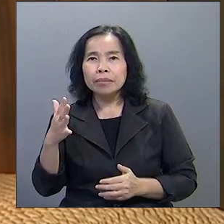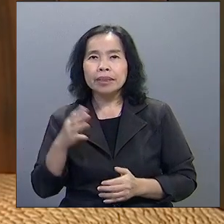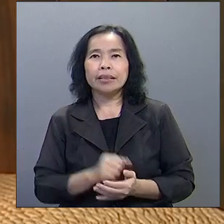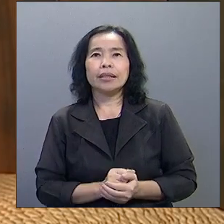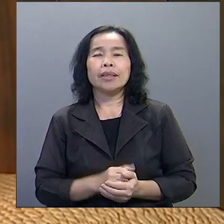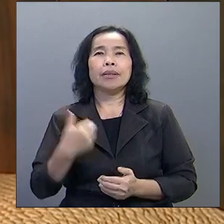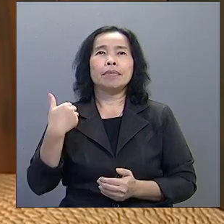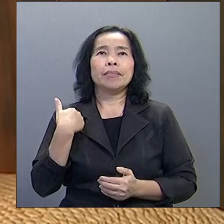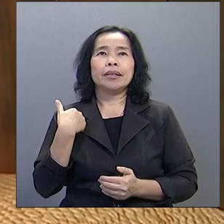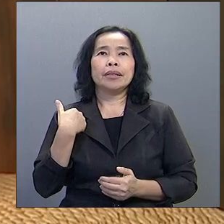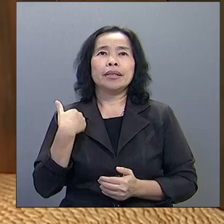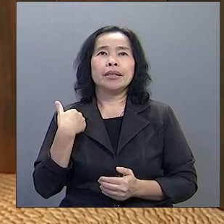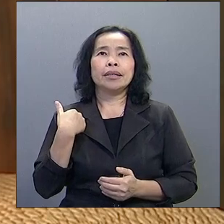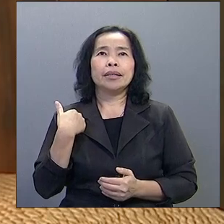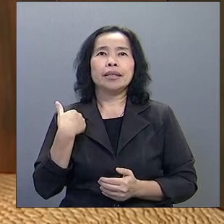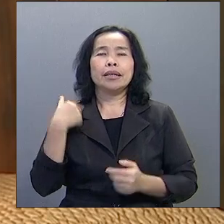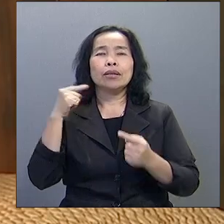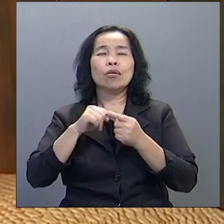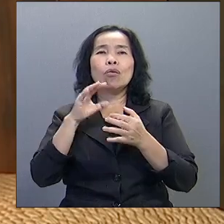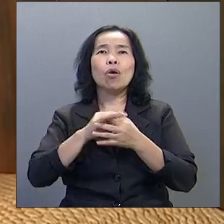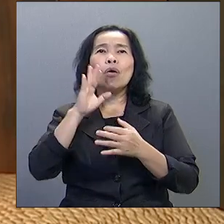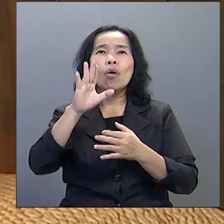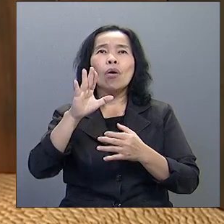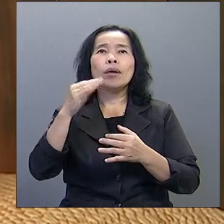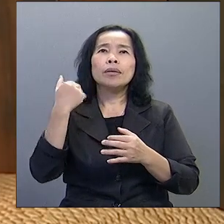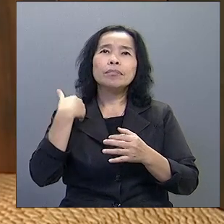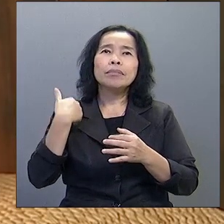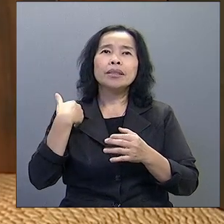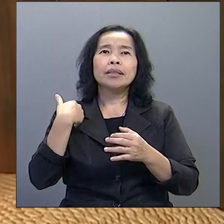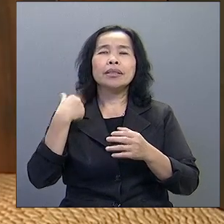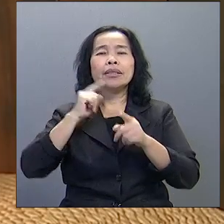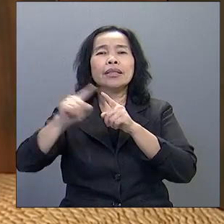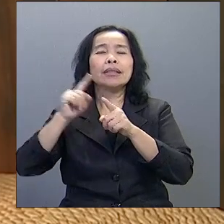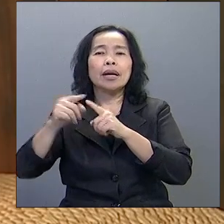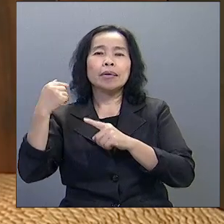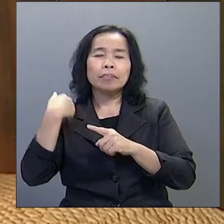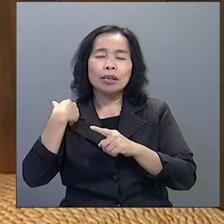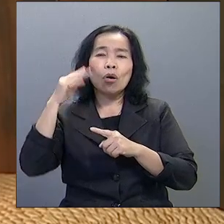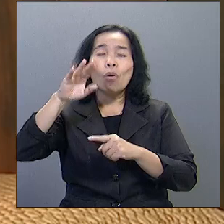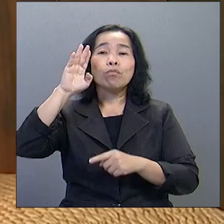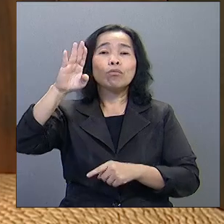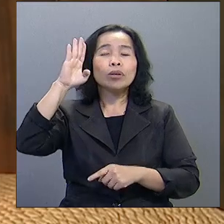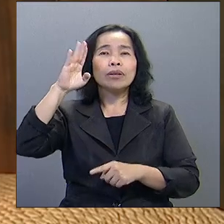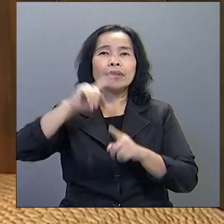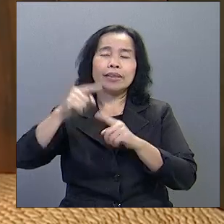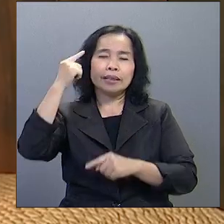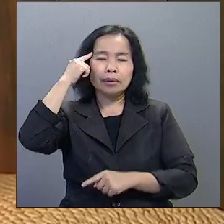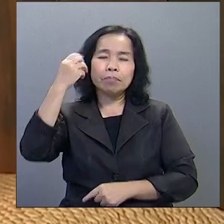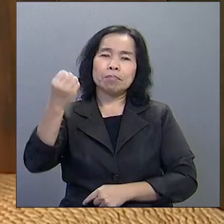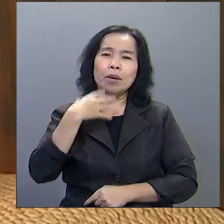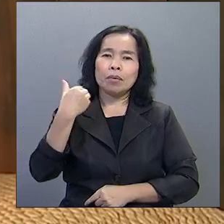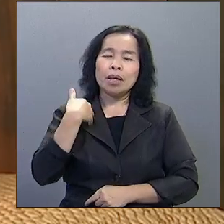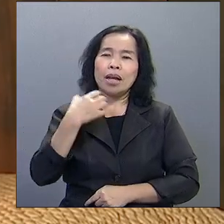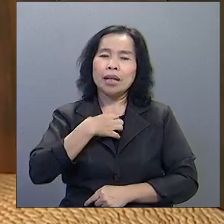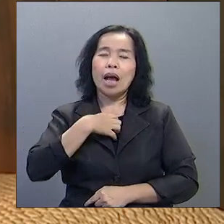พวกเอ่อ ssrcTrans state refugeคิเนี่ยฮะเขาก็เอ่อ Requestแล้วก็เเ